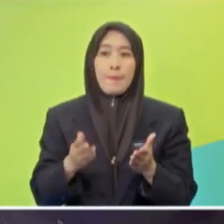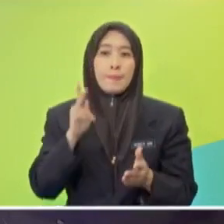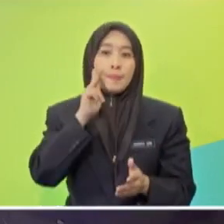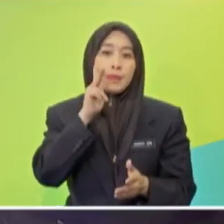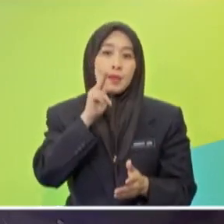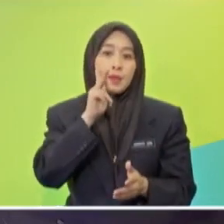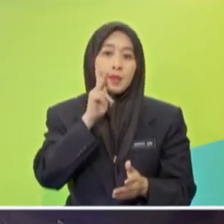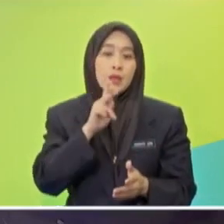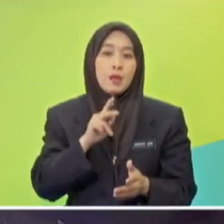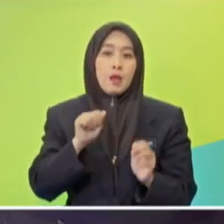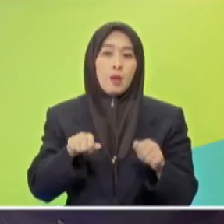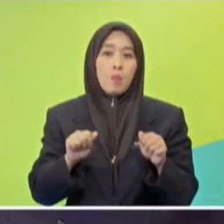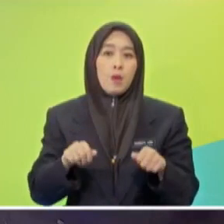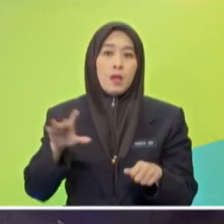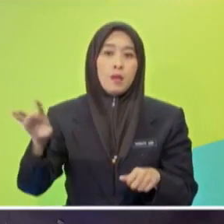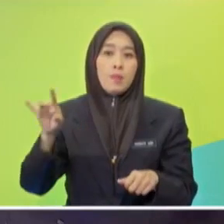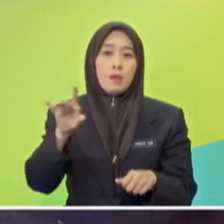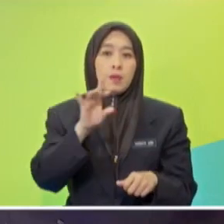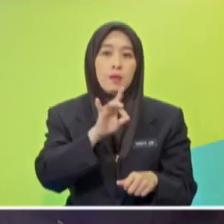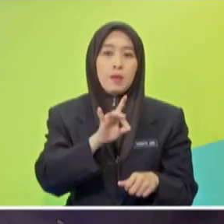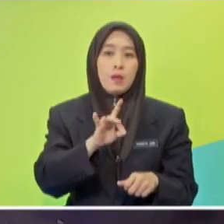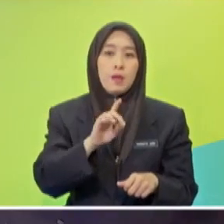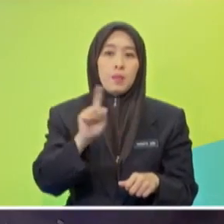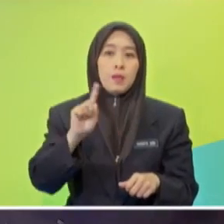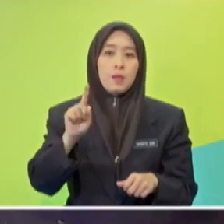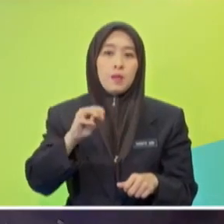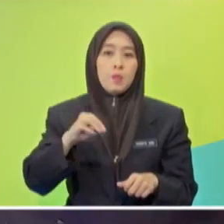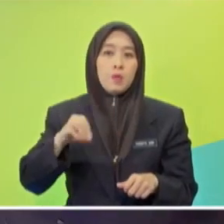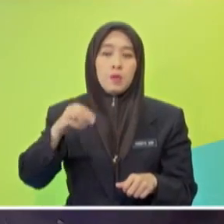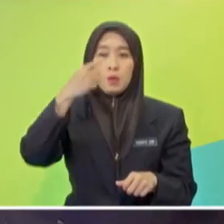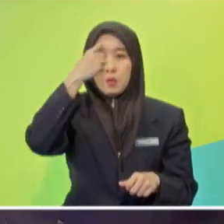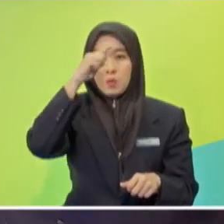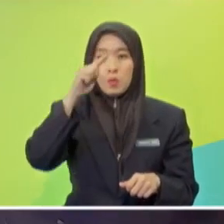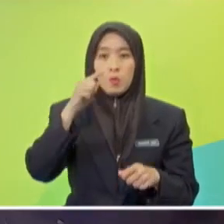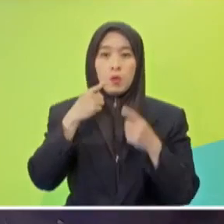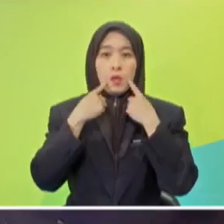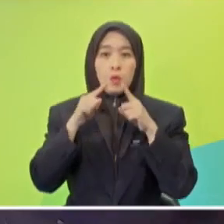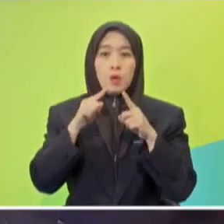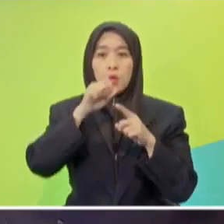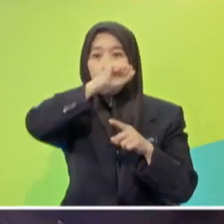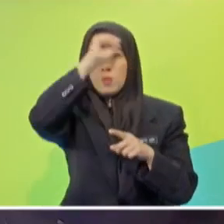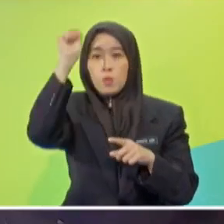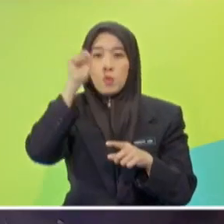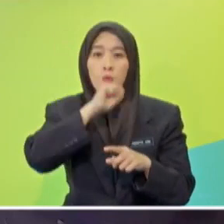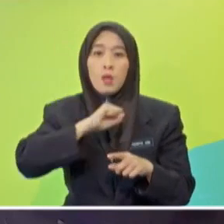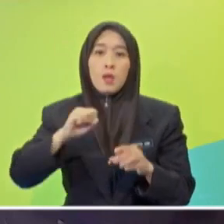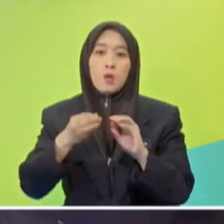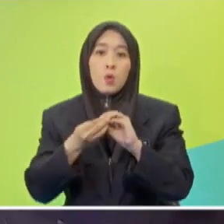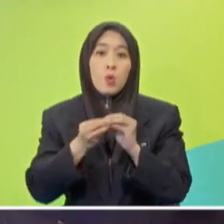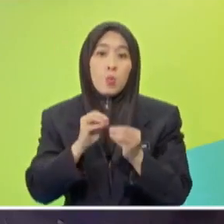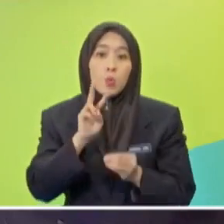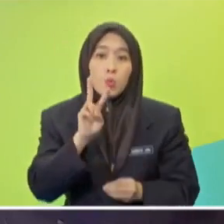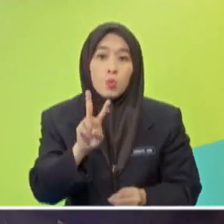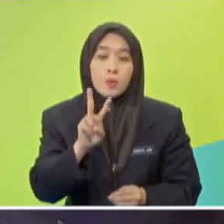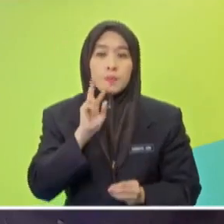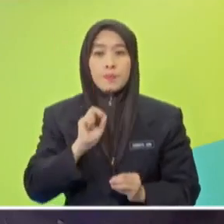boleh pilih menu berikutnya untuk soal nomor 2 oke Ada yang anak cowok kita lihat anak Jawa sebelum ada